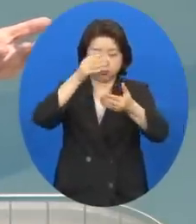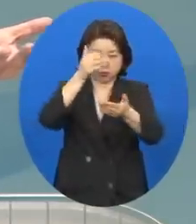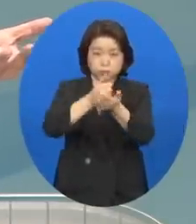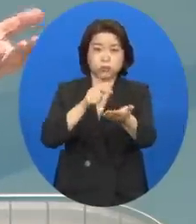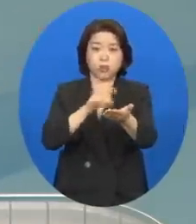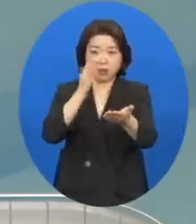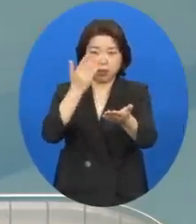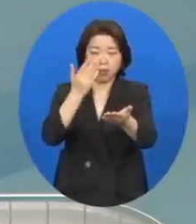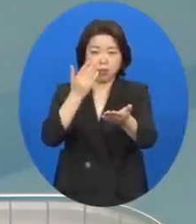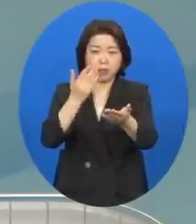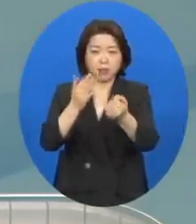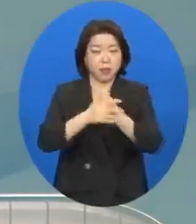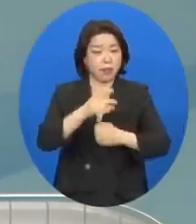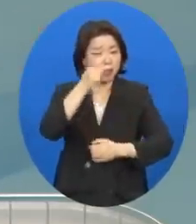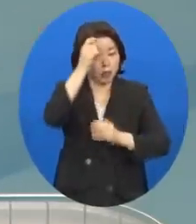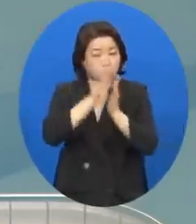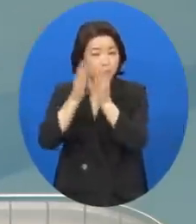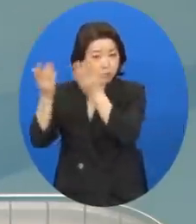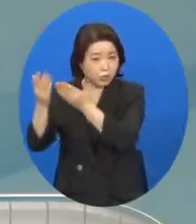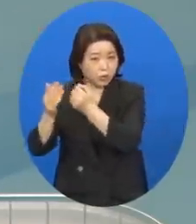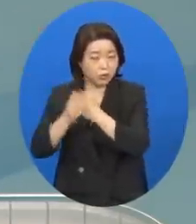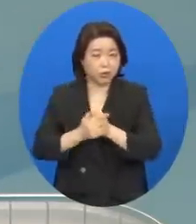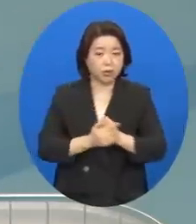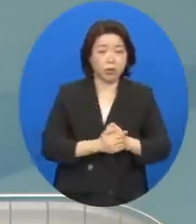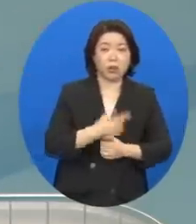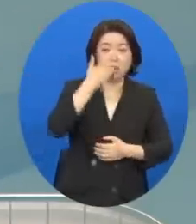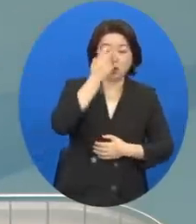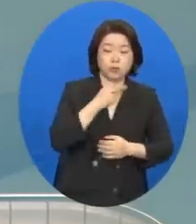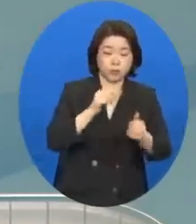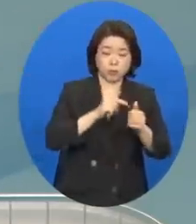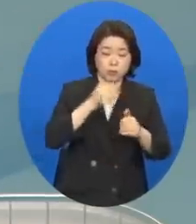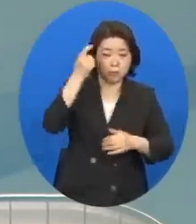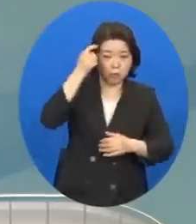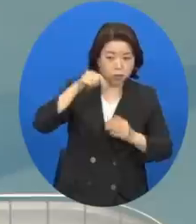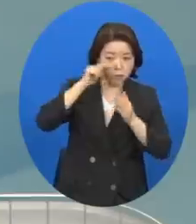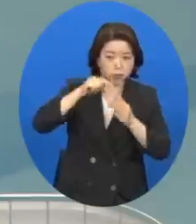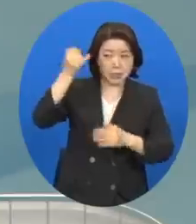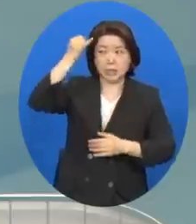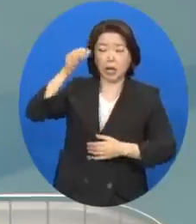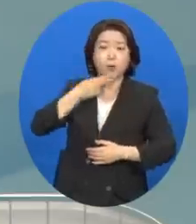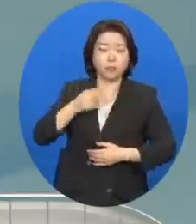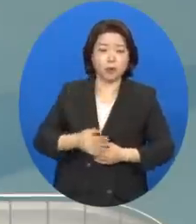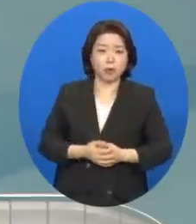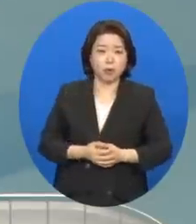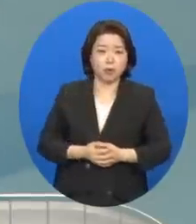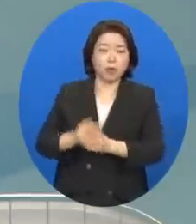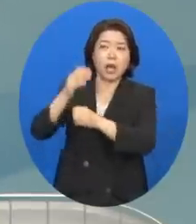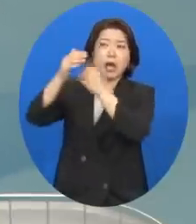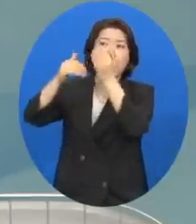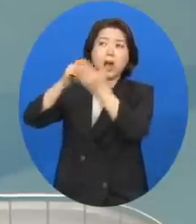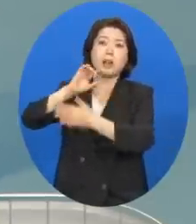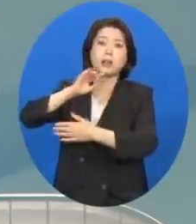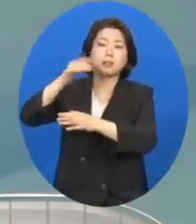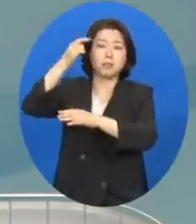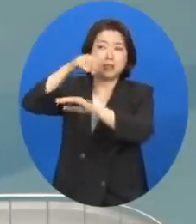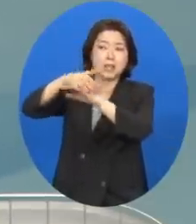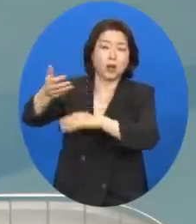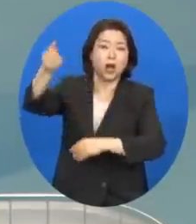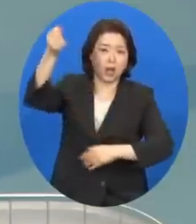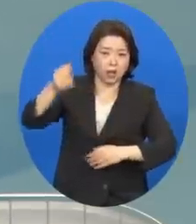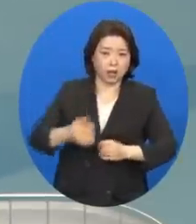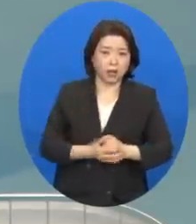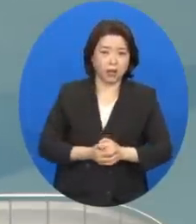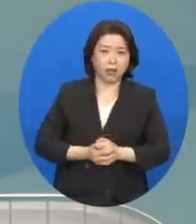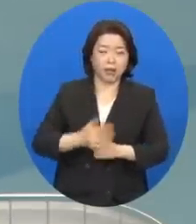기도했나요? 요셉의 아이디어에는 있을 수도 없는 이야기예요. 하나님에게만 있었던 일이죠.